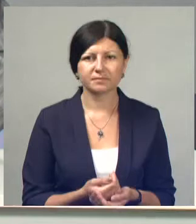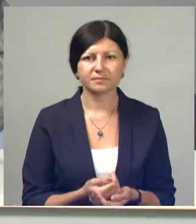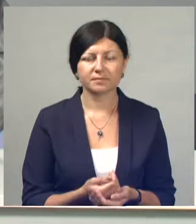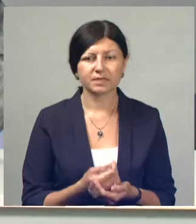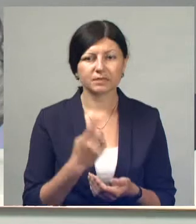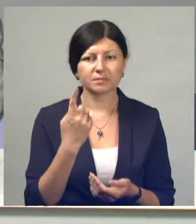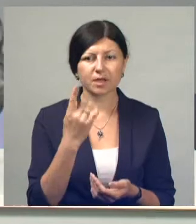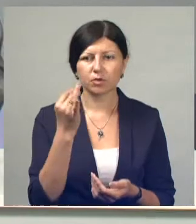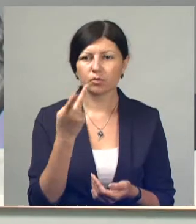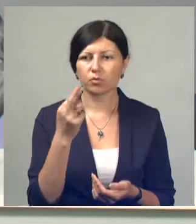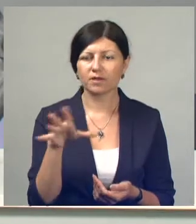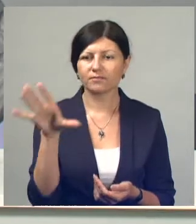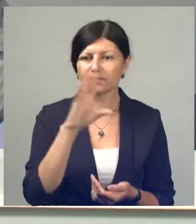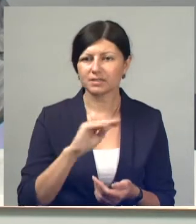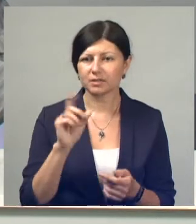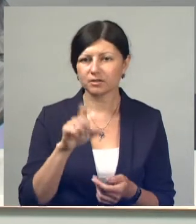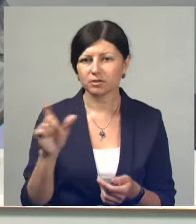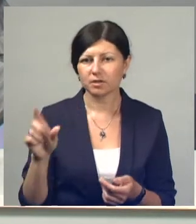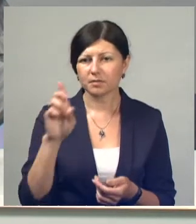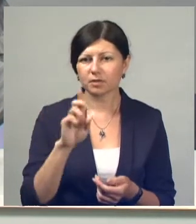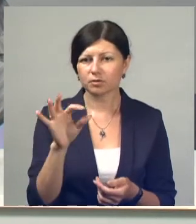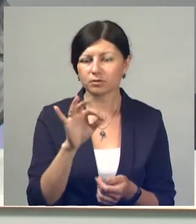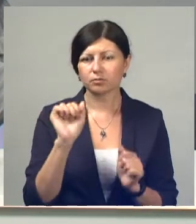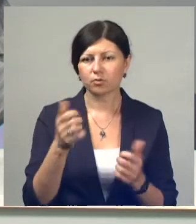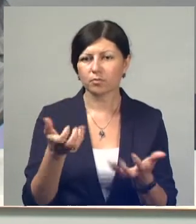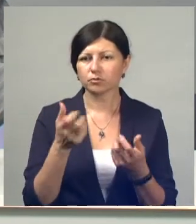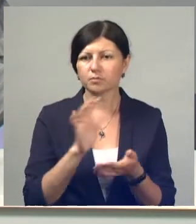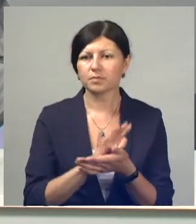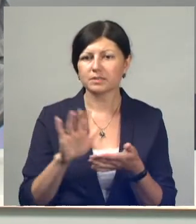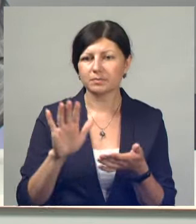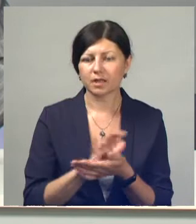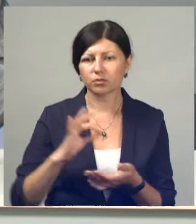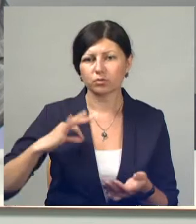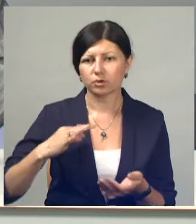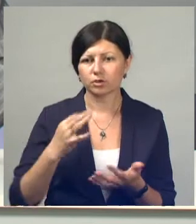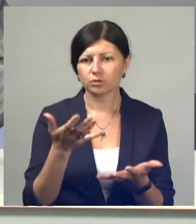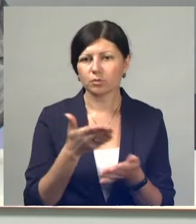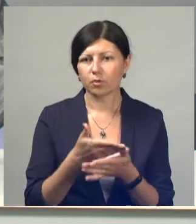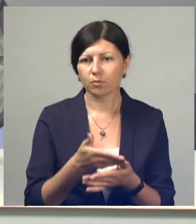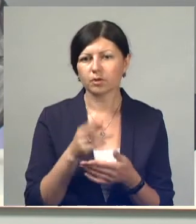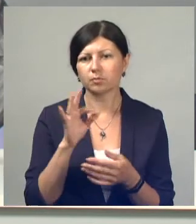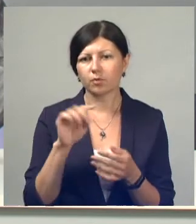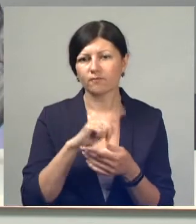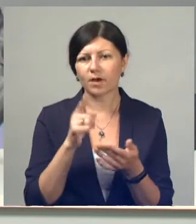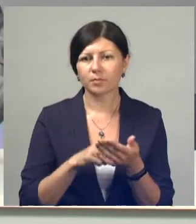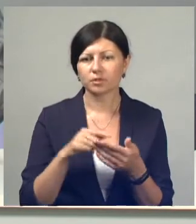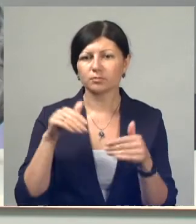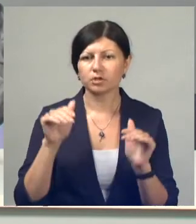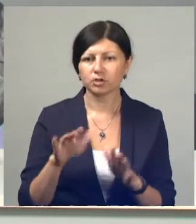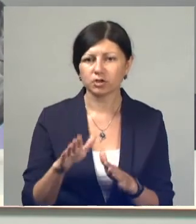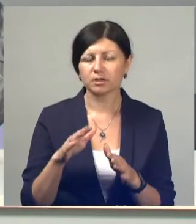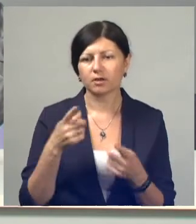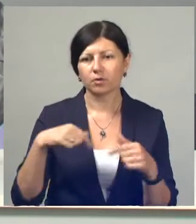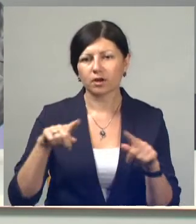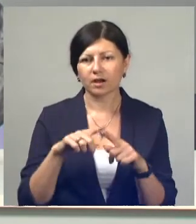с 1 июля все жители белгородской области смогут получать бесплатную юридическую помощь по вопросам обжалования действий и решений органов власти